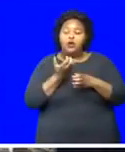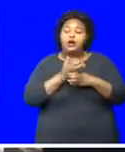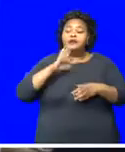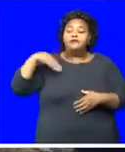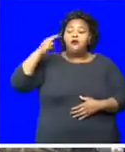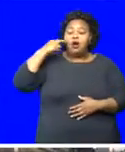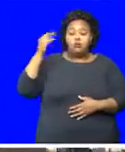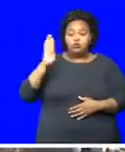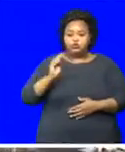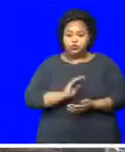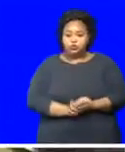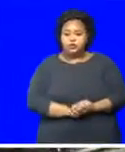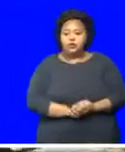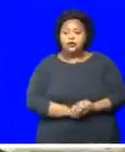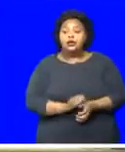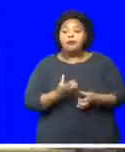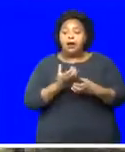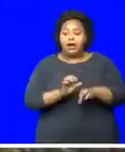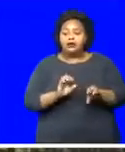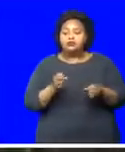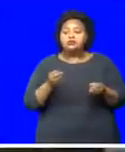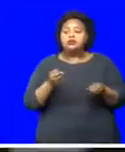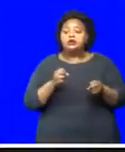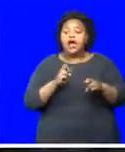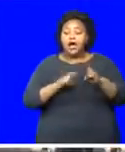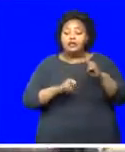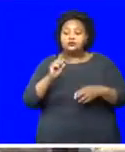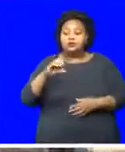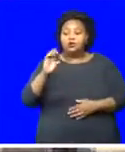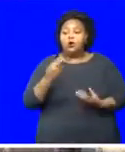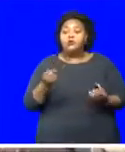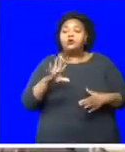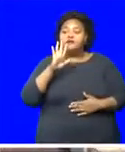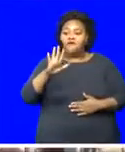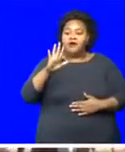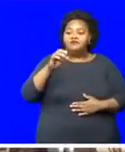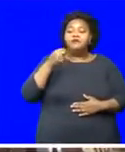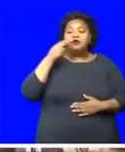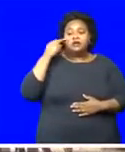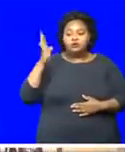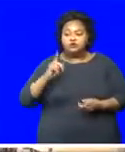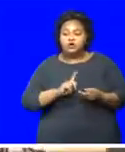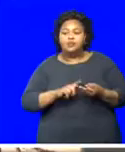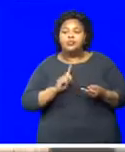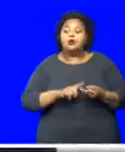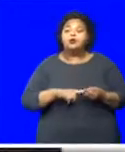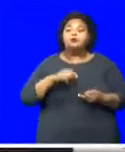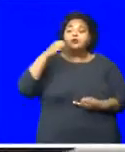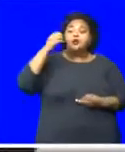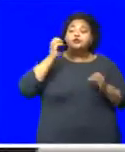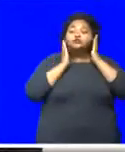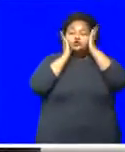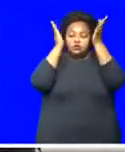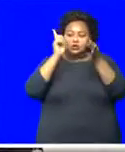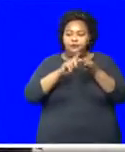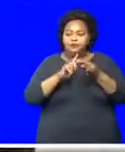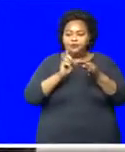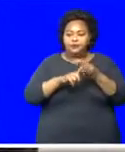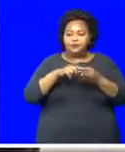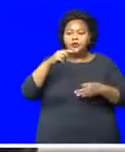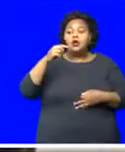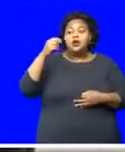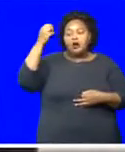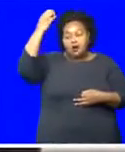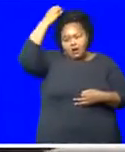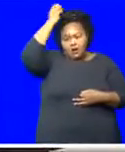kwalezivumelwano asihlanu kanti afaka ikhathi lona livele eBotswana, livele seSwatini kanye nelivele Namibia kulamanye. Liphini